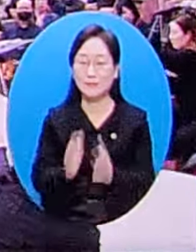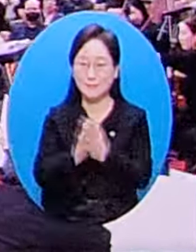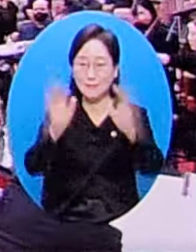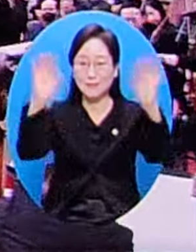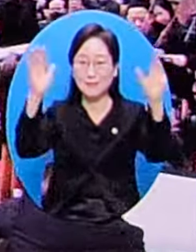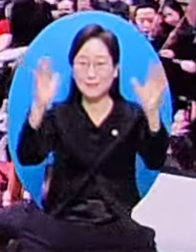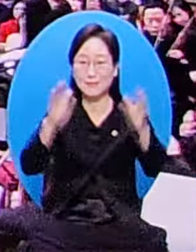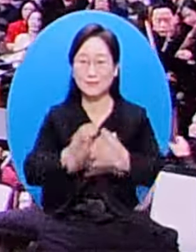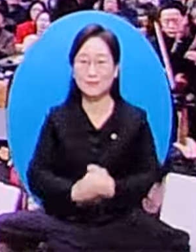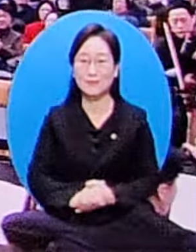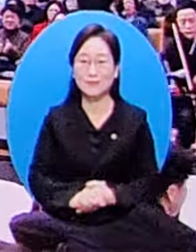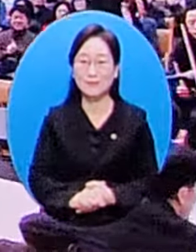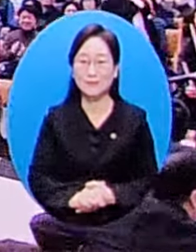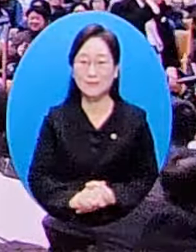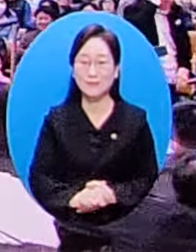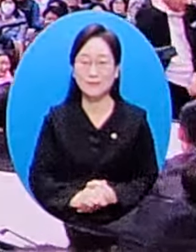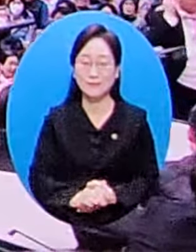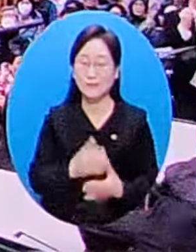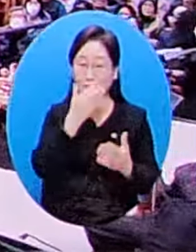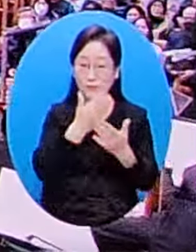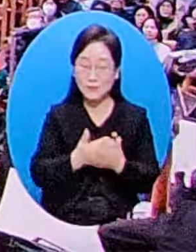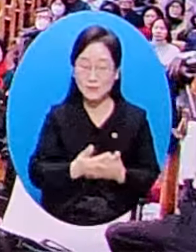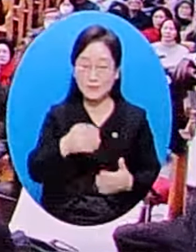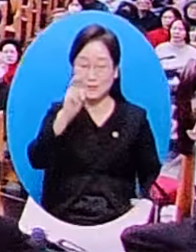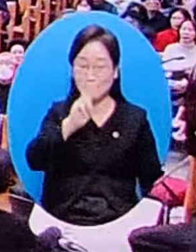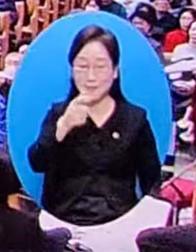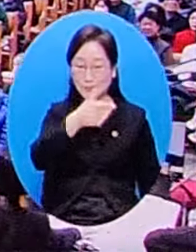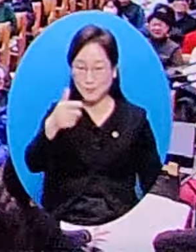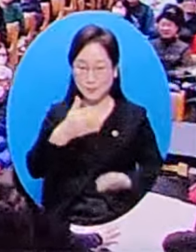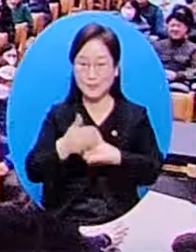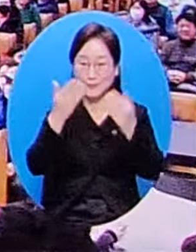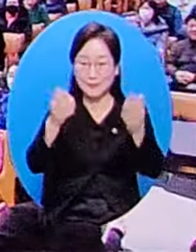할렐루야. 귀한 찬양을 감사드립니다.